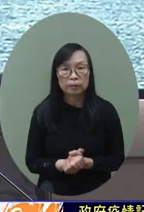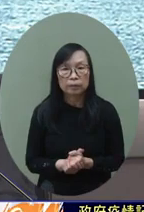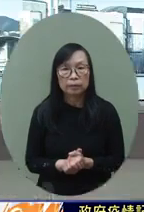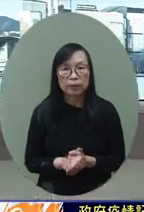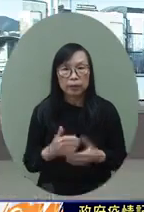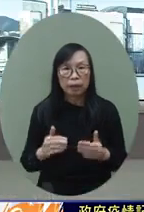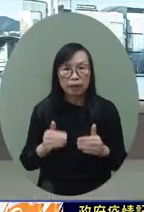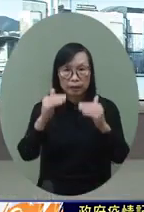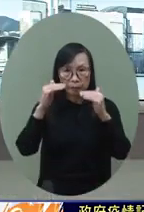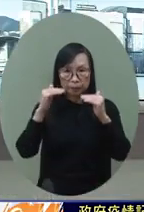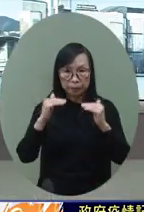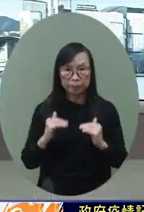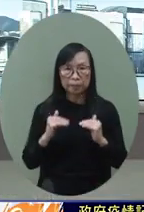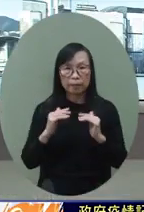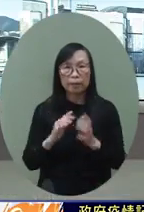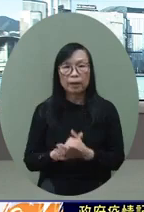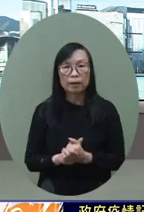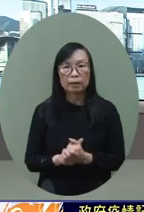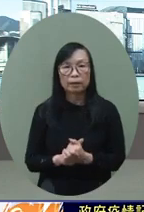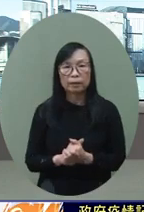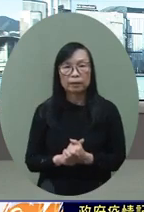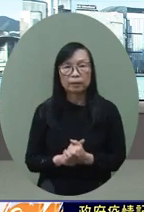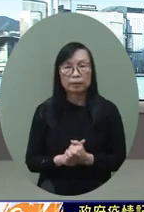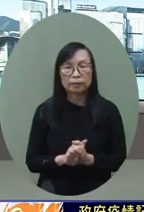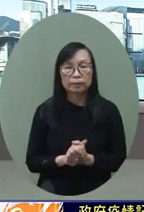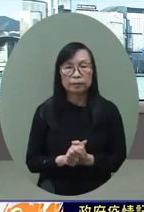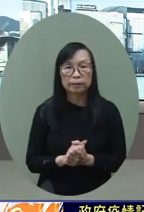好，咁我哋下一題，依位男士。